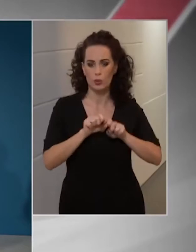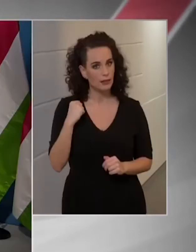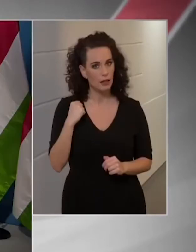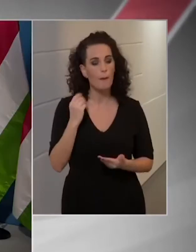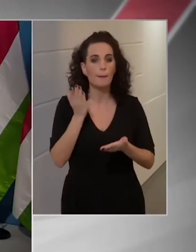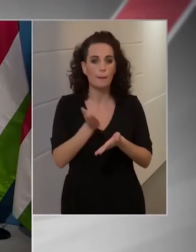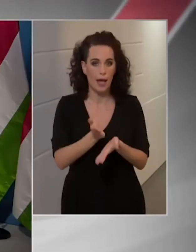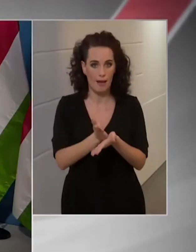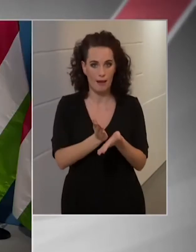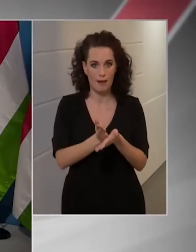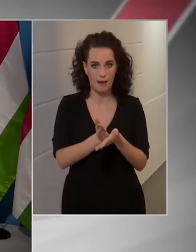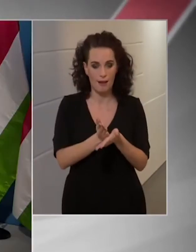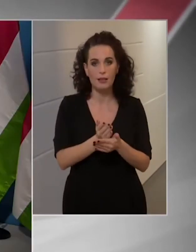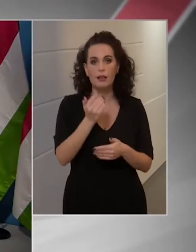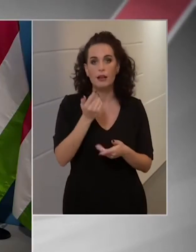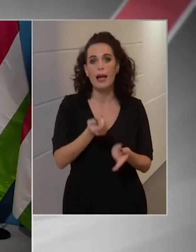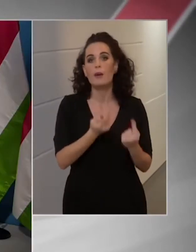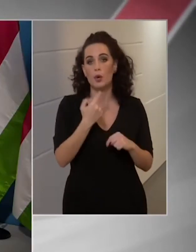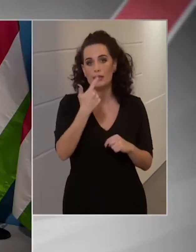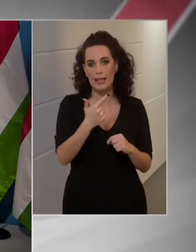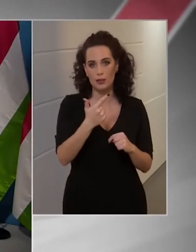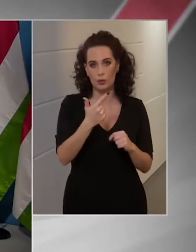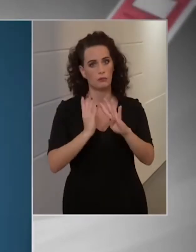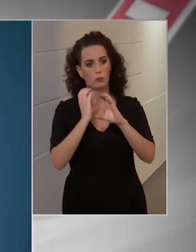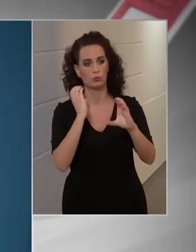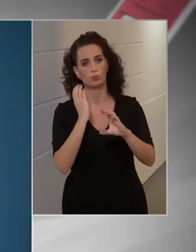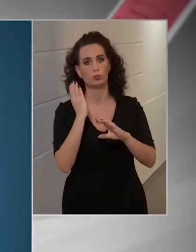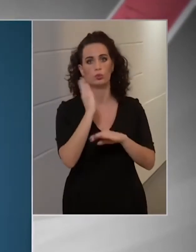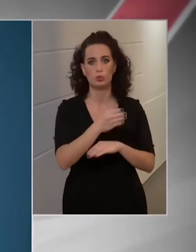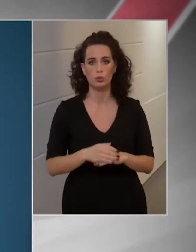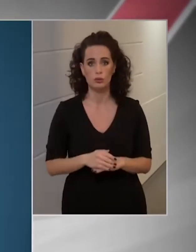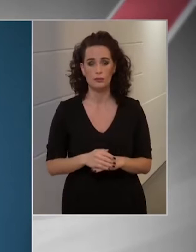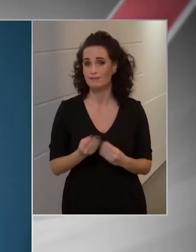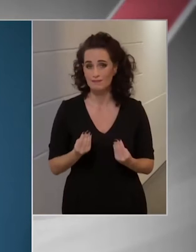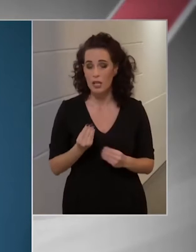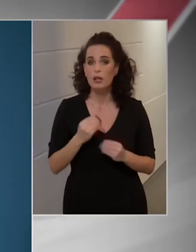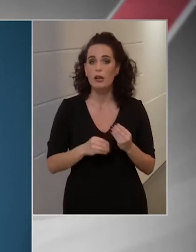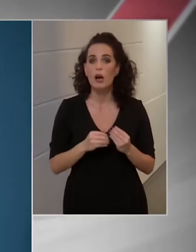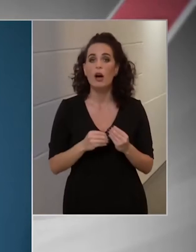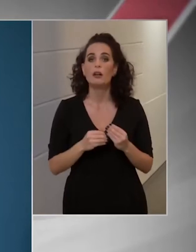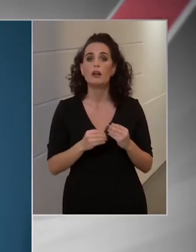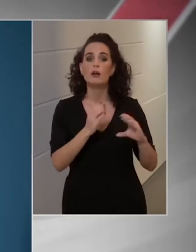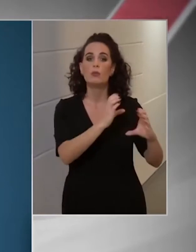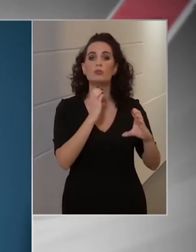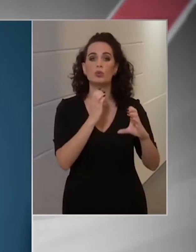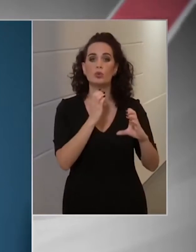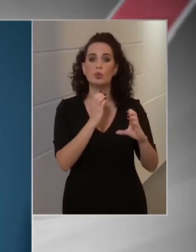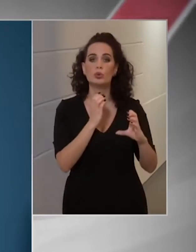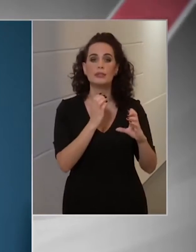sem. Ezek alapján elmondható, hogy 6-8 napig biztosan nem enyhül Magyarországon a járvány, hangzott el az operatív törzs